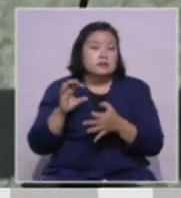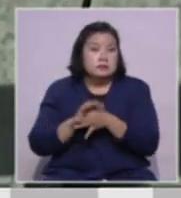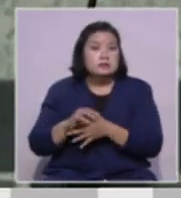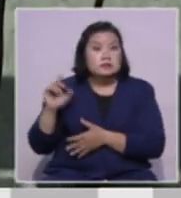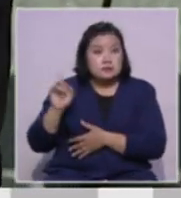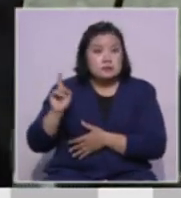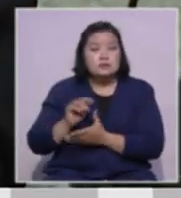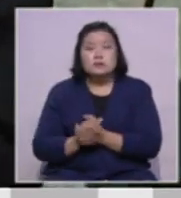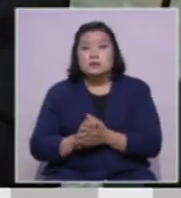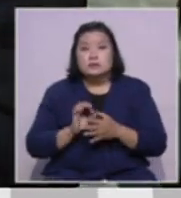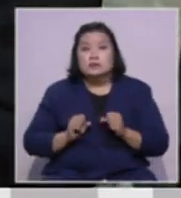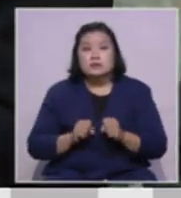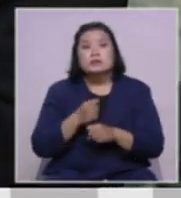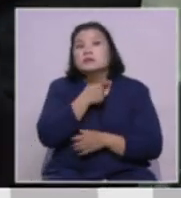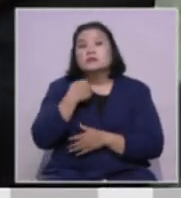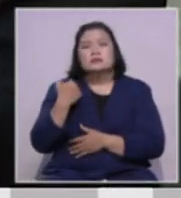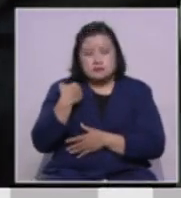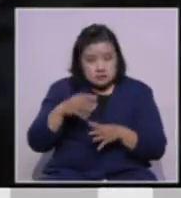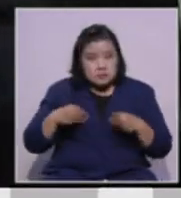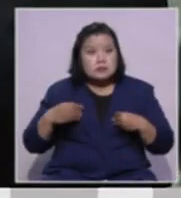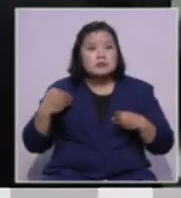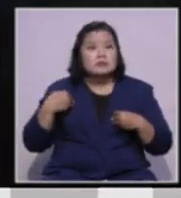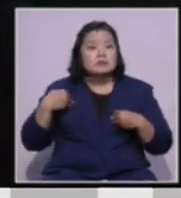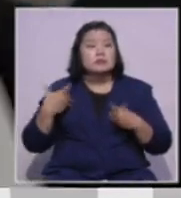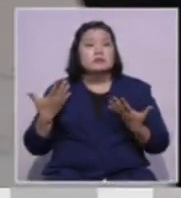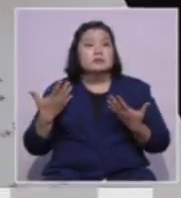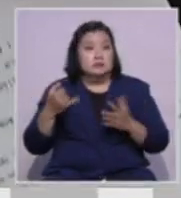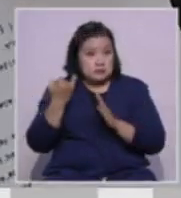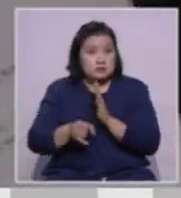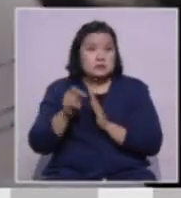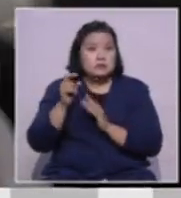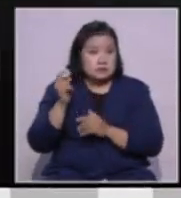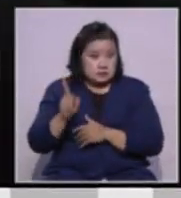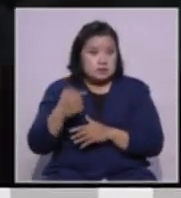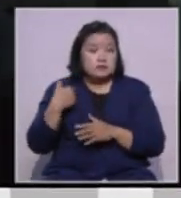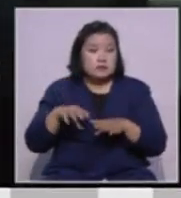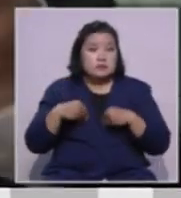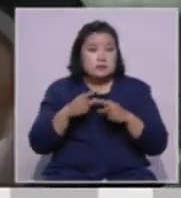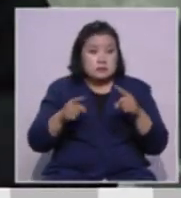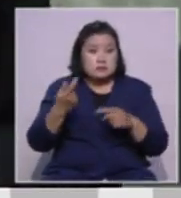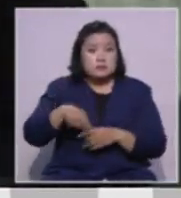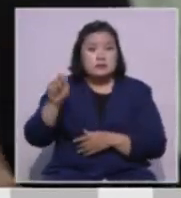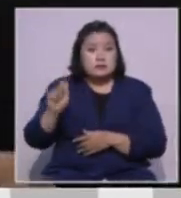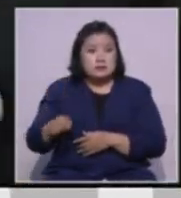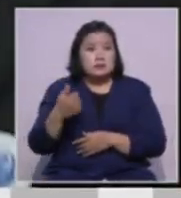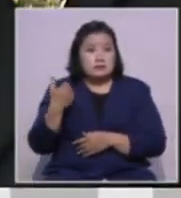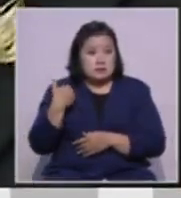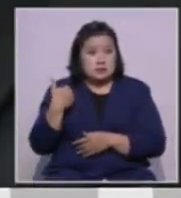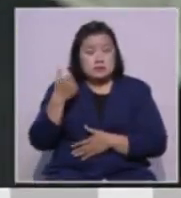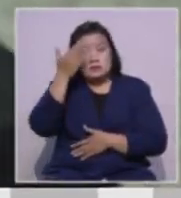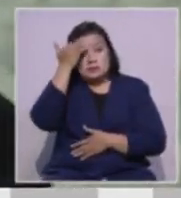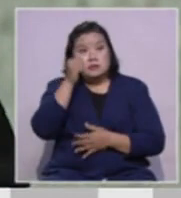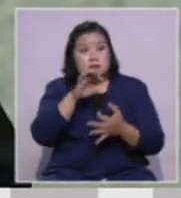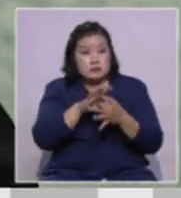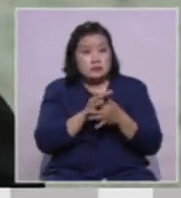ความคดีพยายามฆ่าด้วยจริงๆนะครับอันนี้คุณธรรมนัสก็ยอมรับเองว่ามีจริงๆแต่บอกว่าตอนหลังศาลตัดสินว่าท่านไม่ผิดแต่ว่ามีพัวพันกับเรื่องฆ่าด้